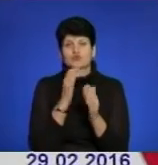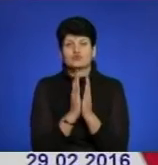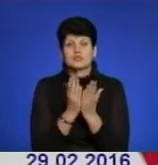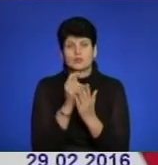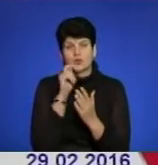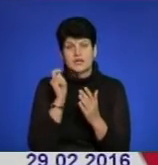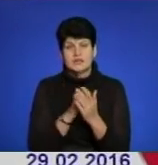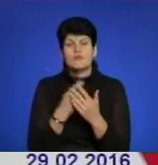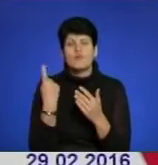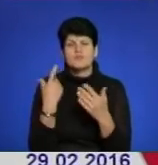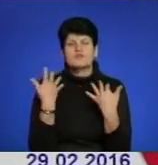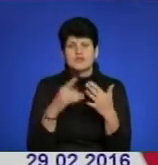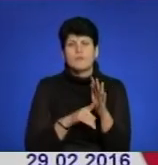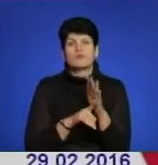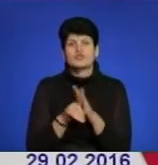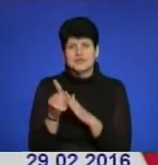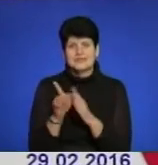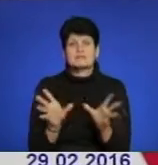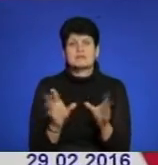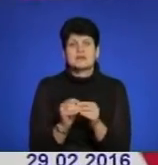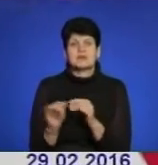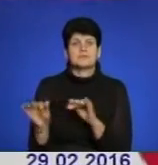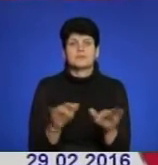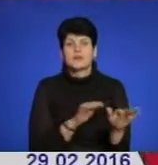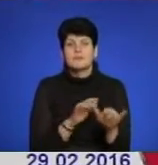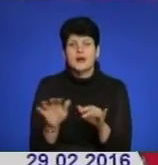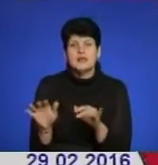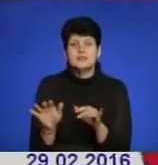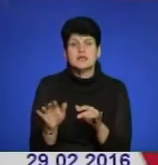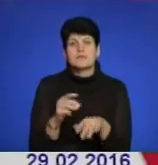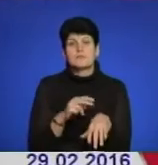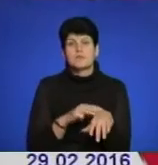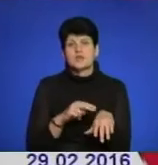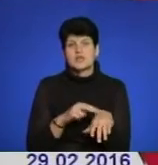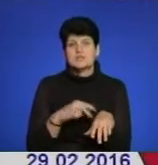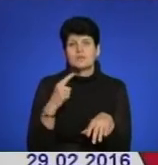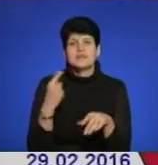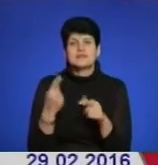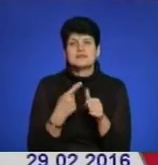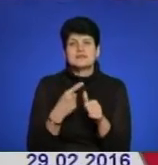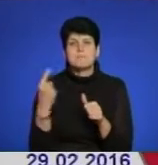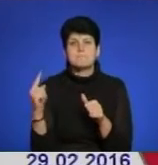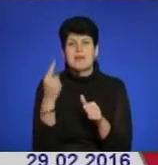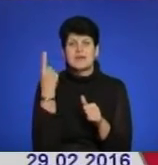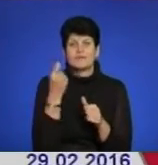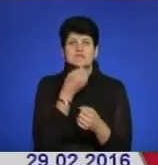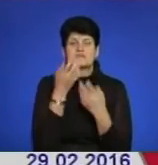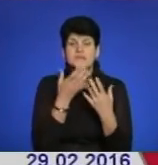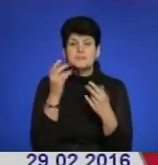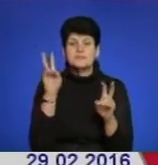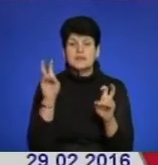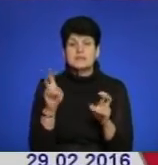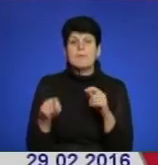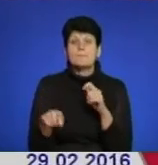спільна операція Державної екологічної інспекції та управління Національної поліції області «Первоцвіт». За порушення порядку придбання